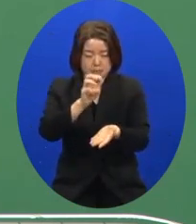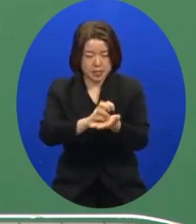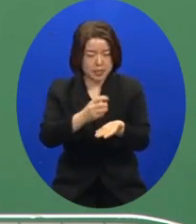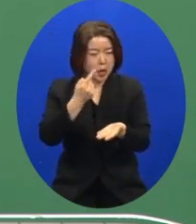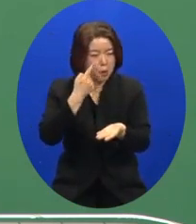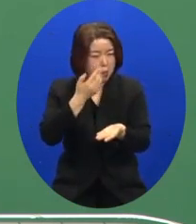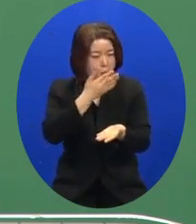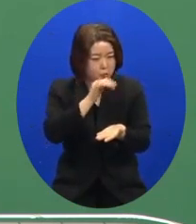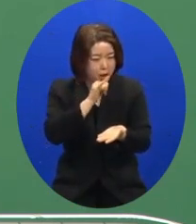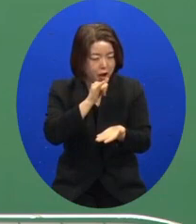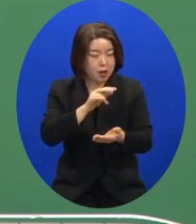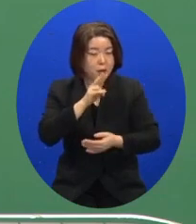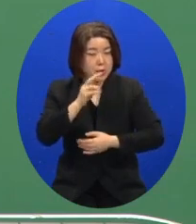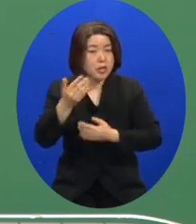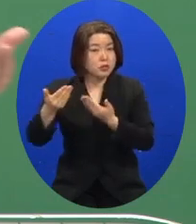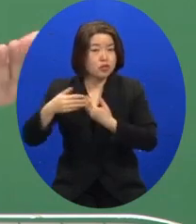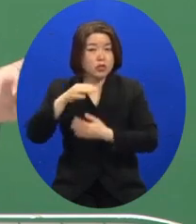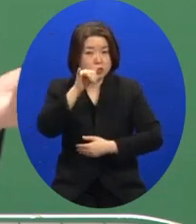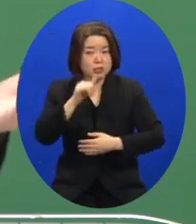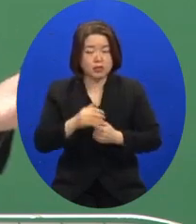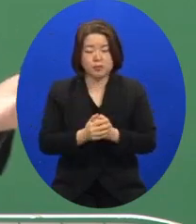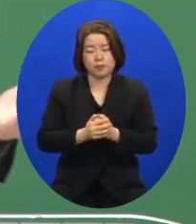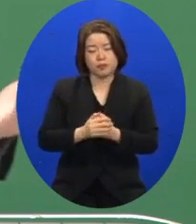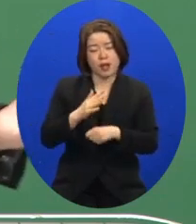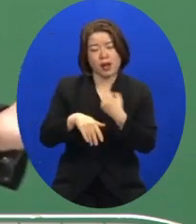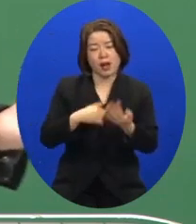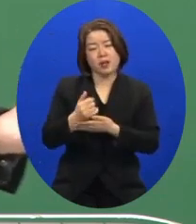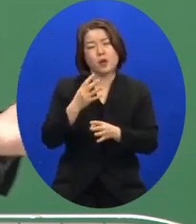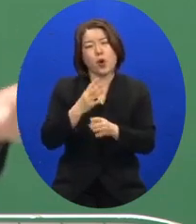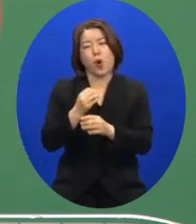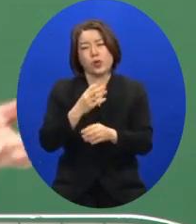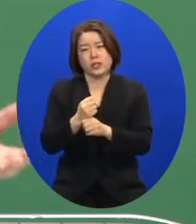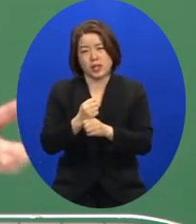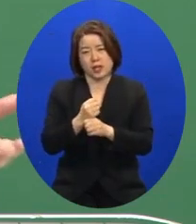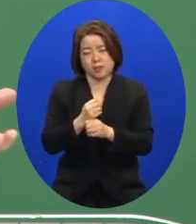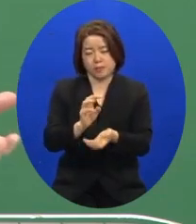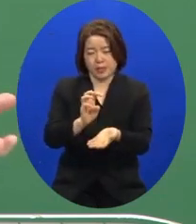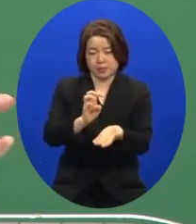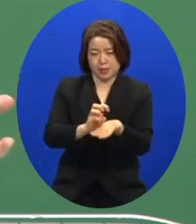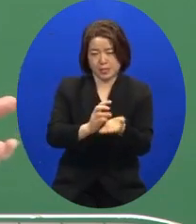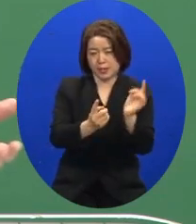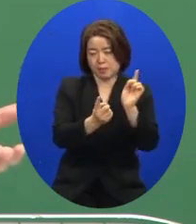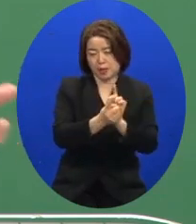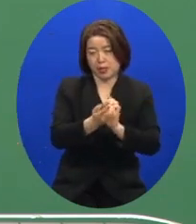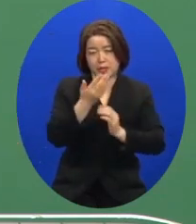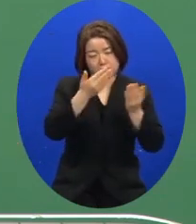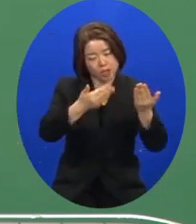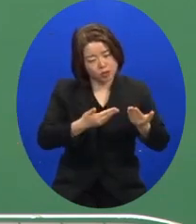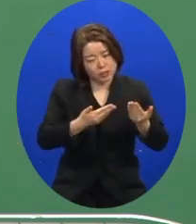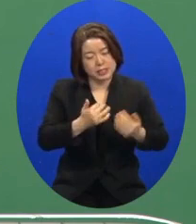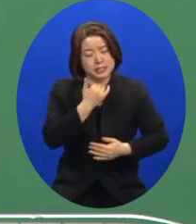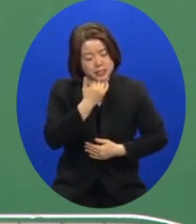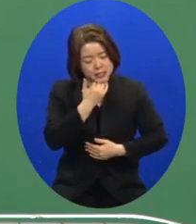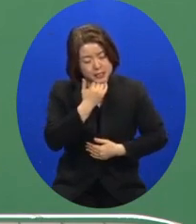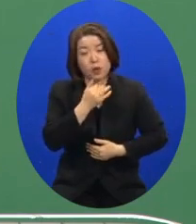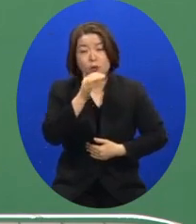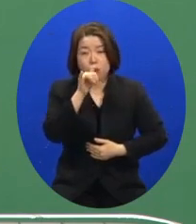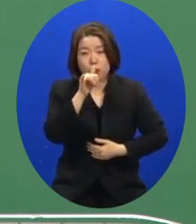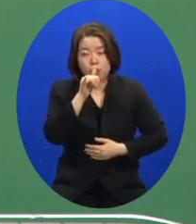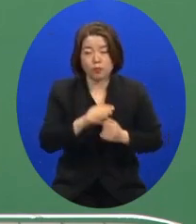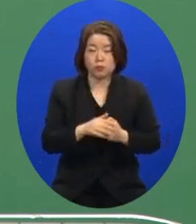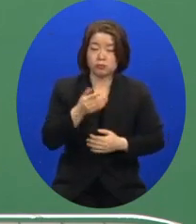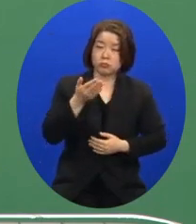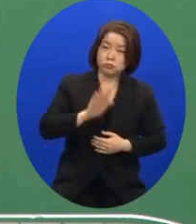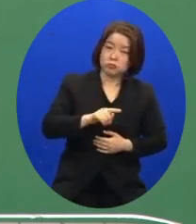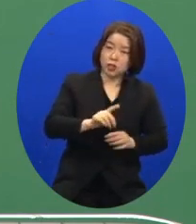그래서 하나님이 언제 메시아를 만나게 해줄지 기다리고 있었습니다. 그런데 그날 요셉과